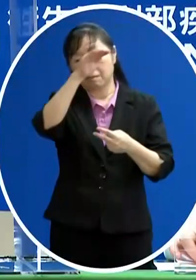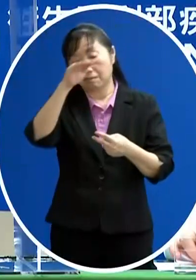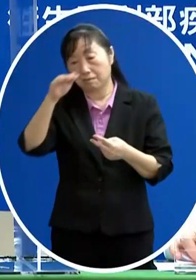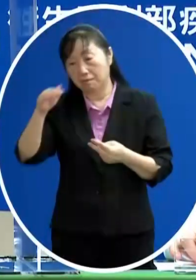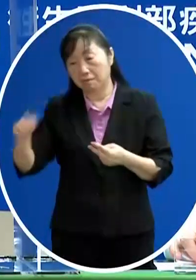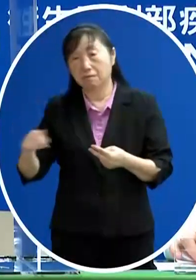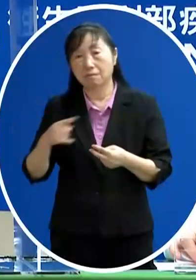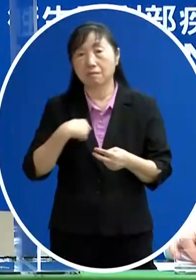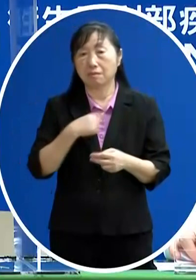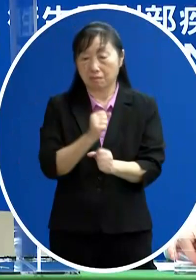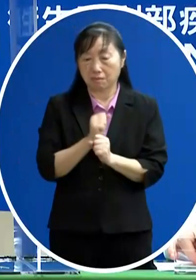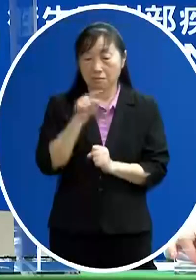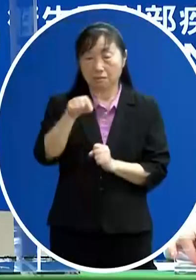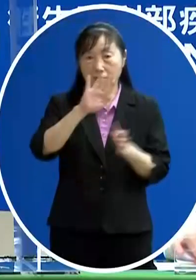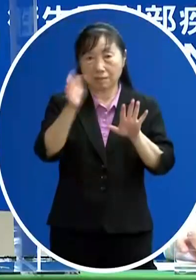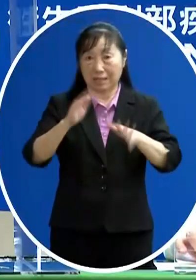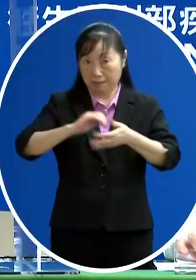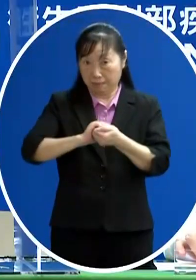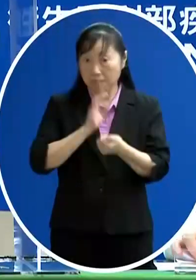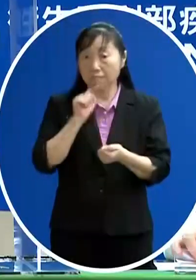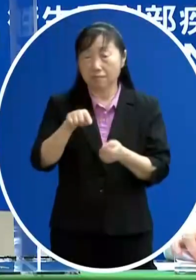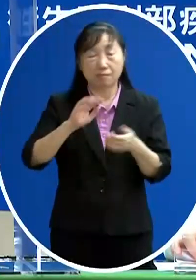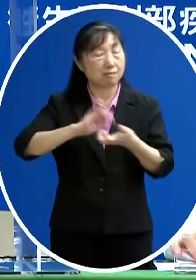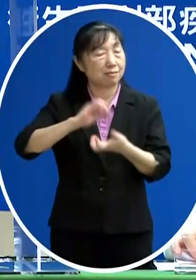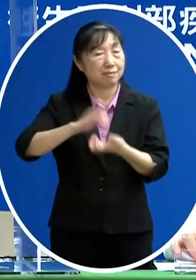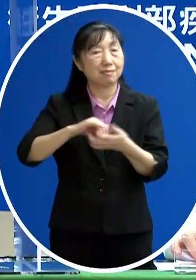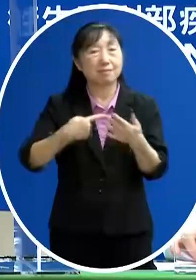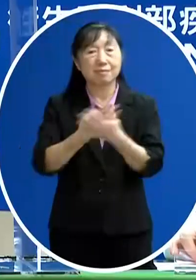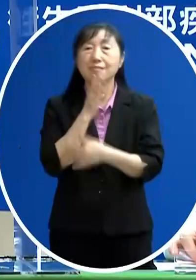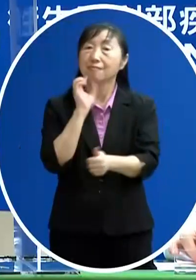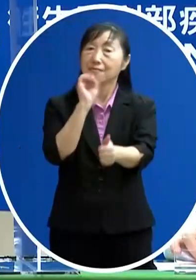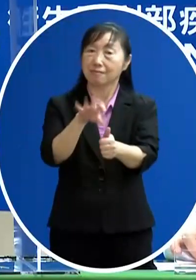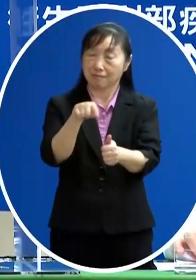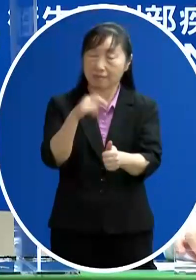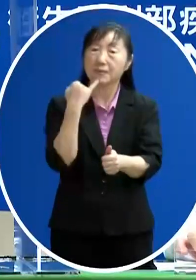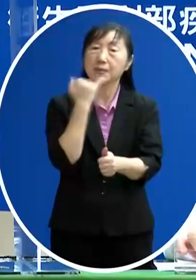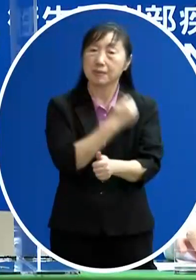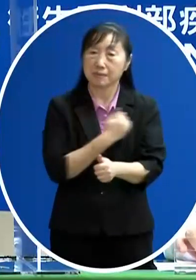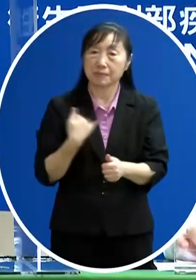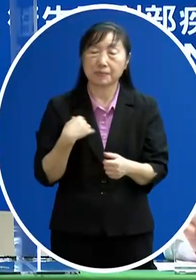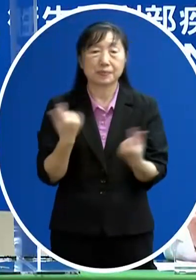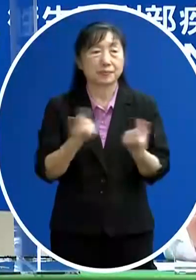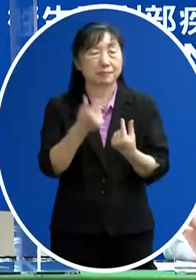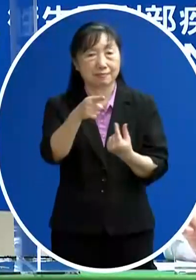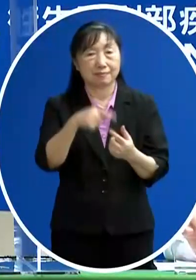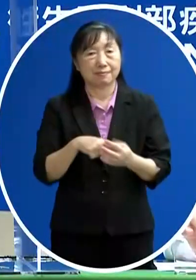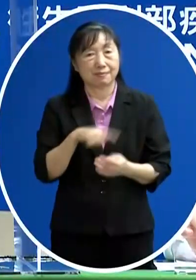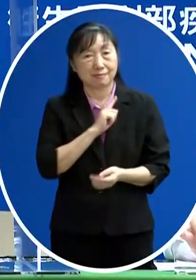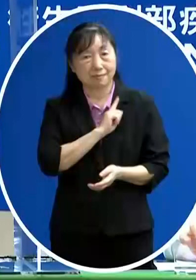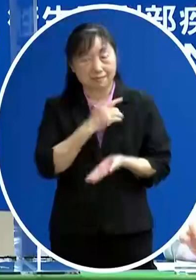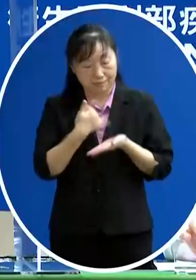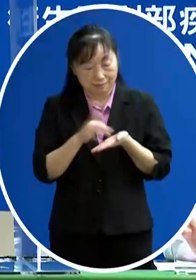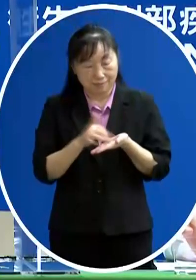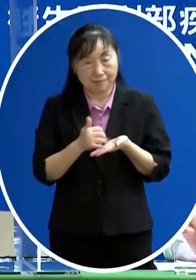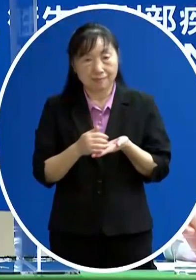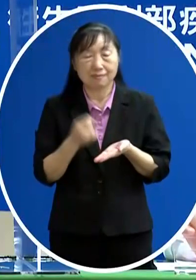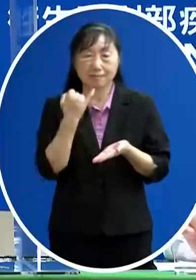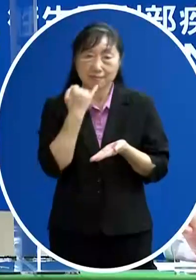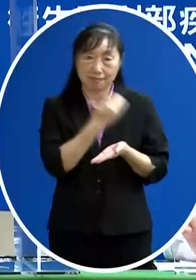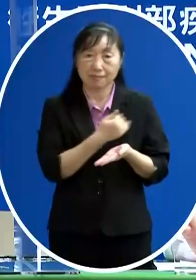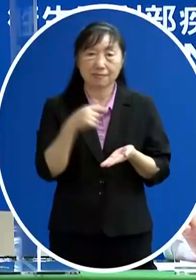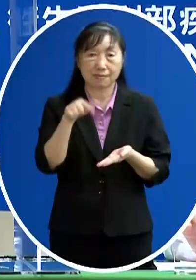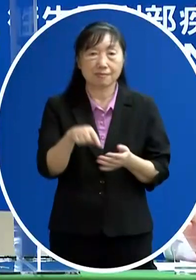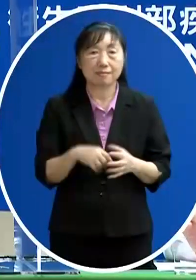走，这是我们观察到，也不是说一定这样，只是可以提供给大家参考。就好像很多人都会推估可能的一个情形，那我